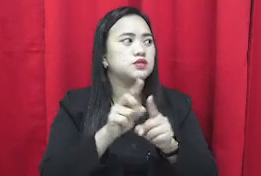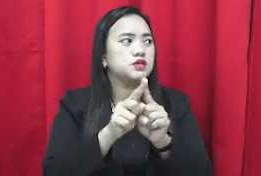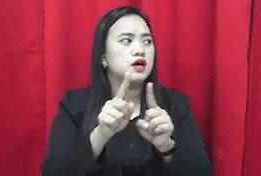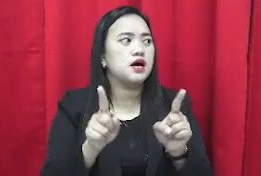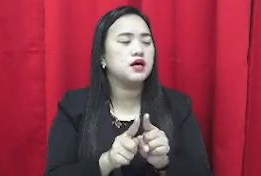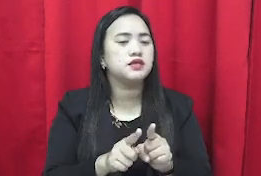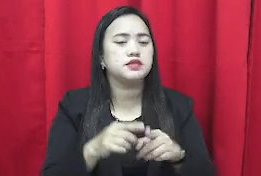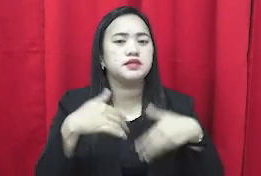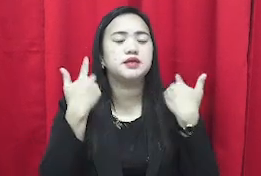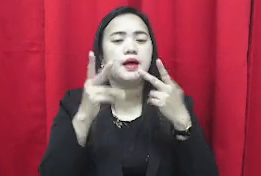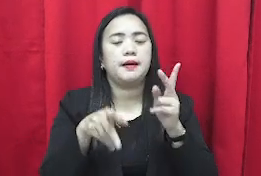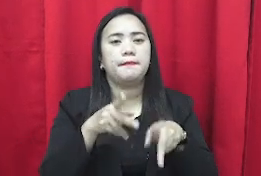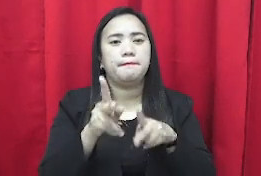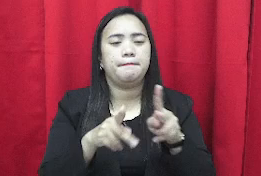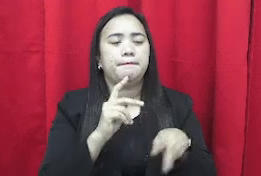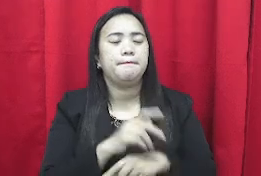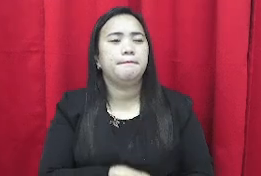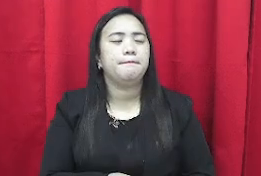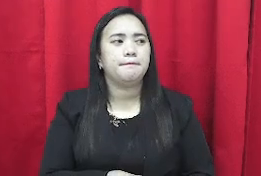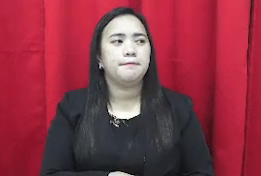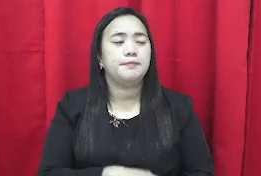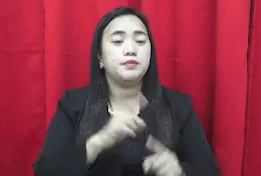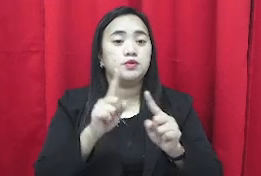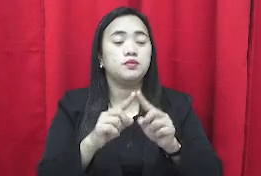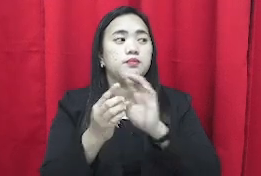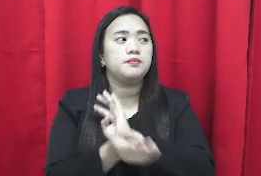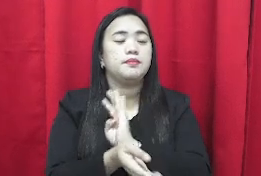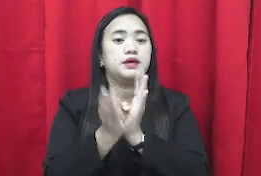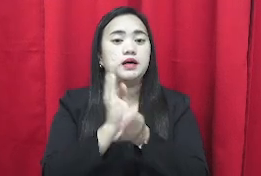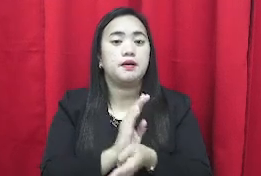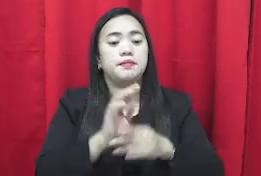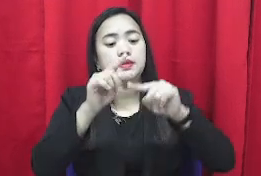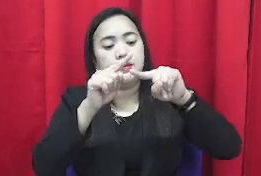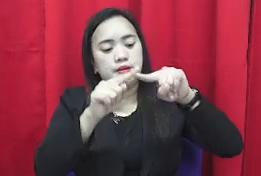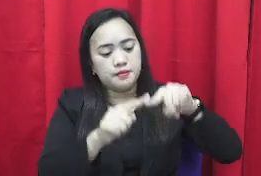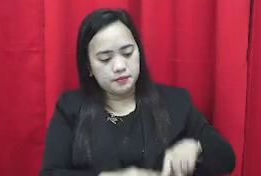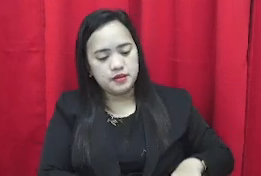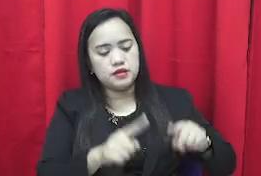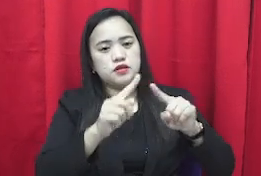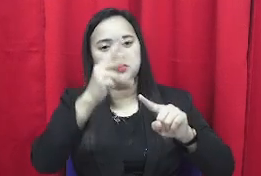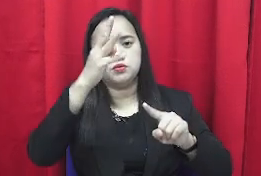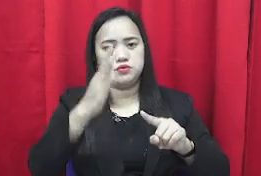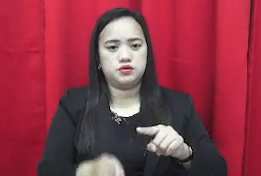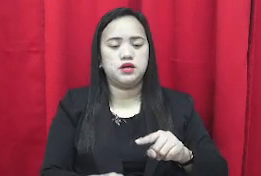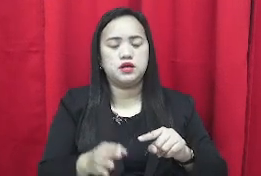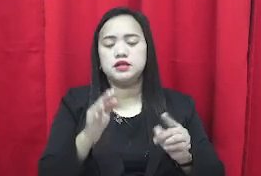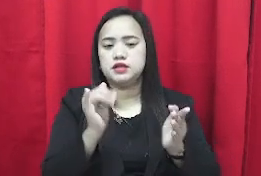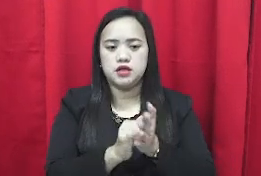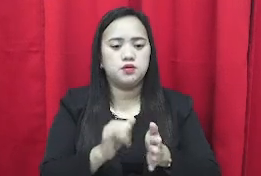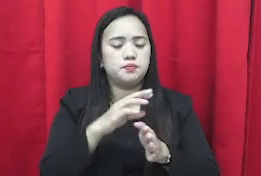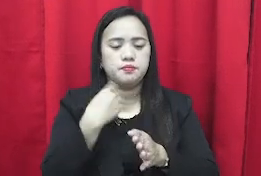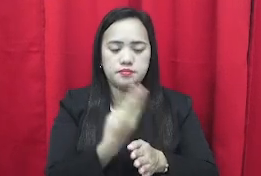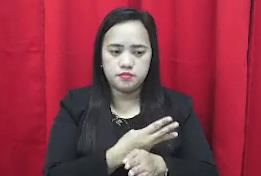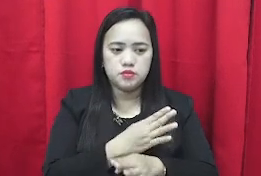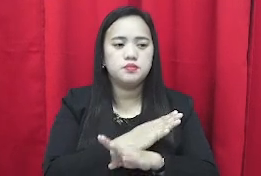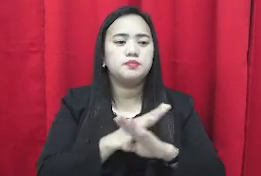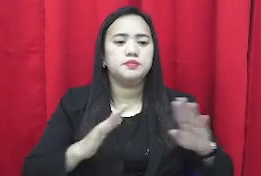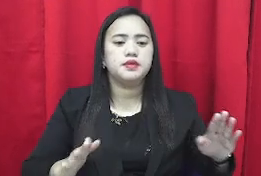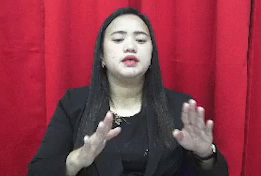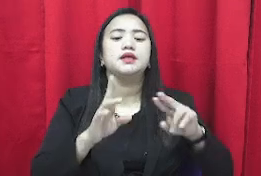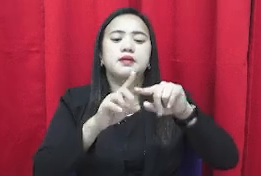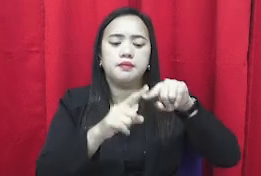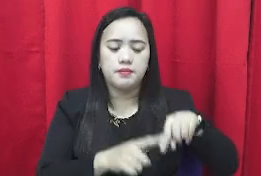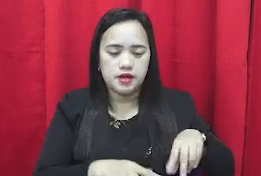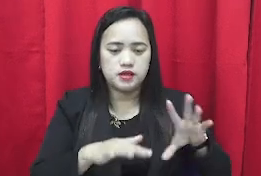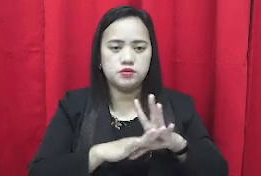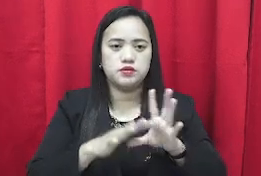ng summer balikatan na maging dependent tayo sa Diyos Yeah huwag tayong maging dependent sa ating sarili at ah Salamat sa